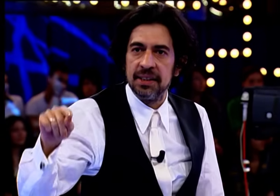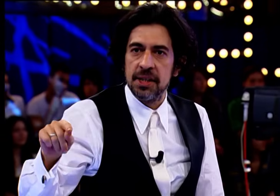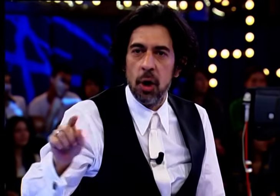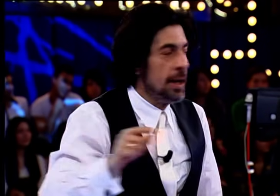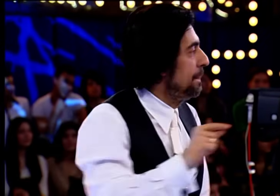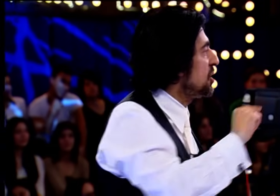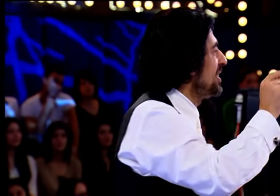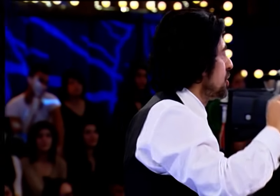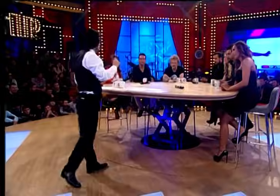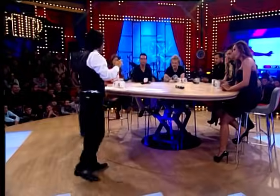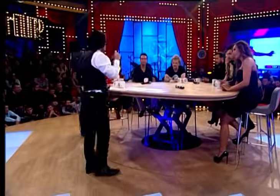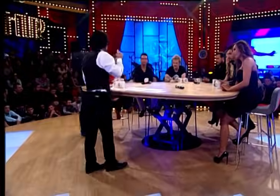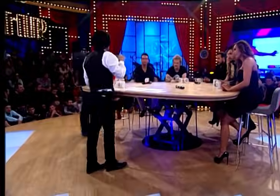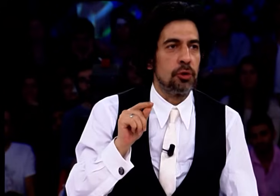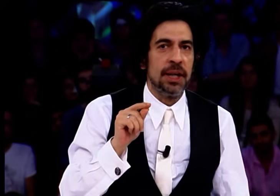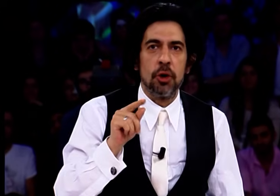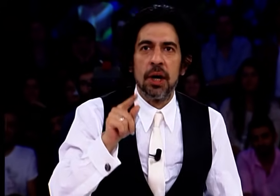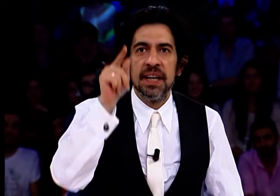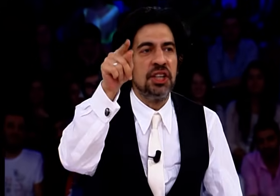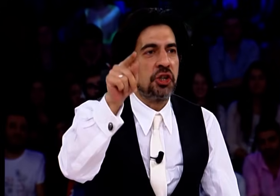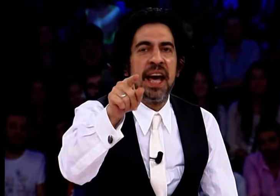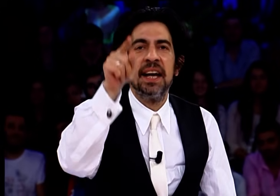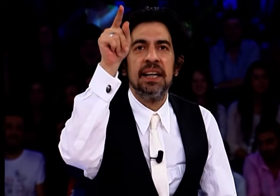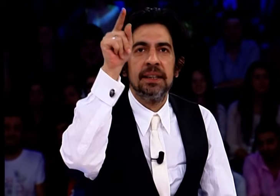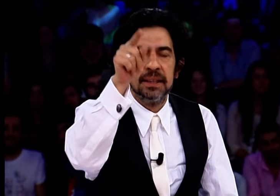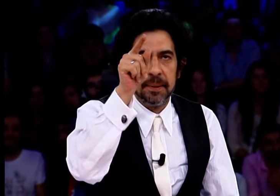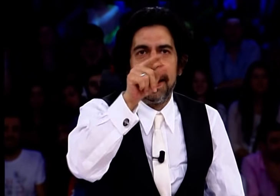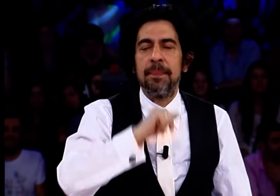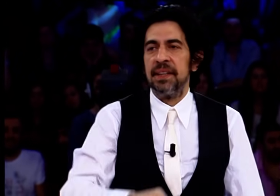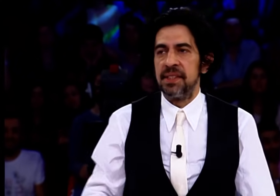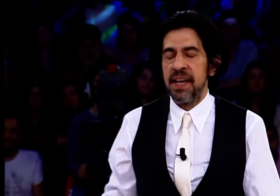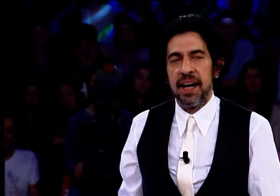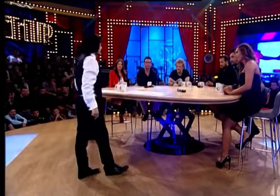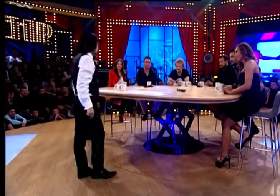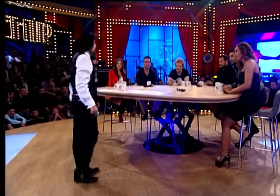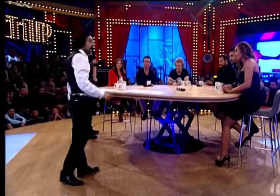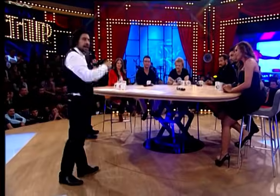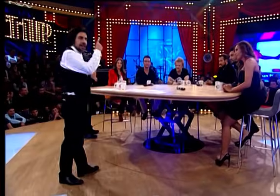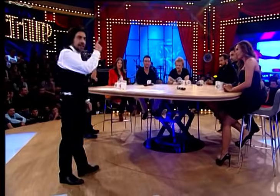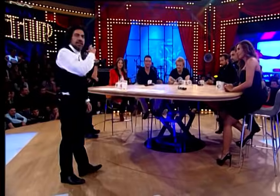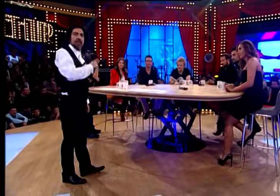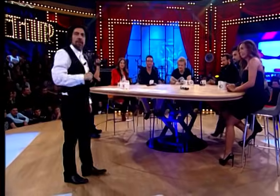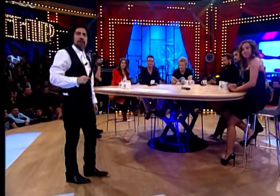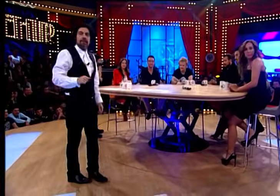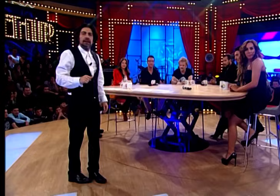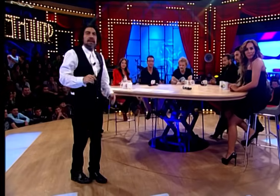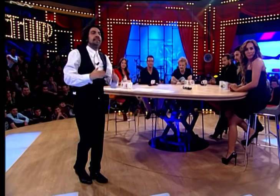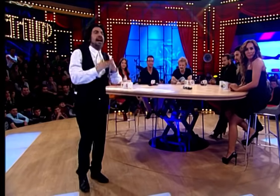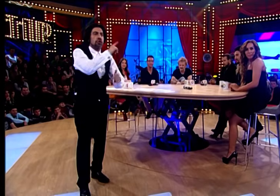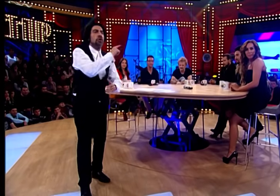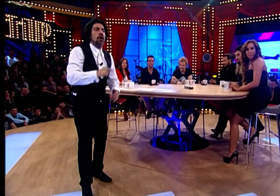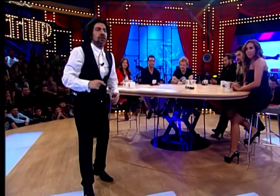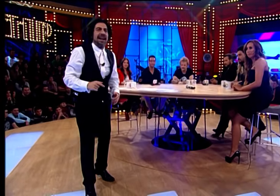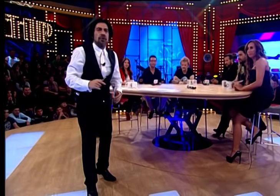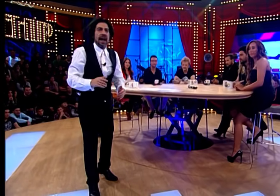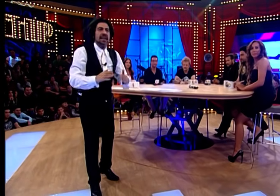Trafik haritası mı? Bir şey çiziyor. Hiçbir kötü niyeti yok. İşte bakmayın siyahi olduğuna. İstanbul, efendim? Ya